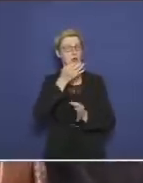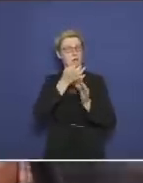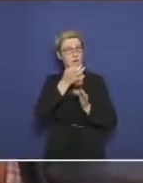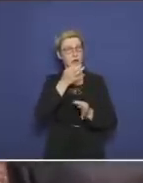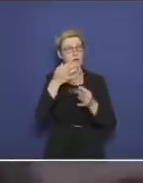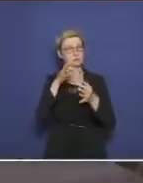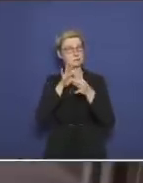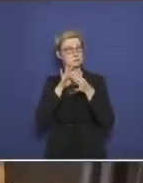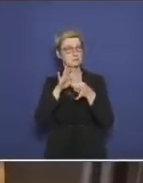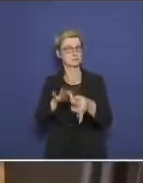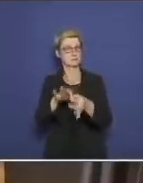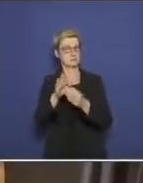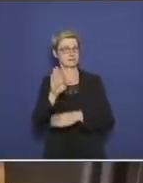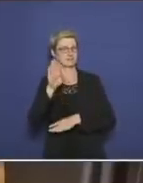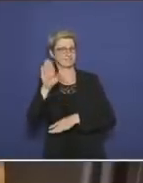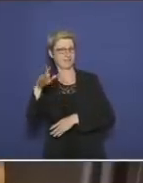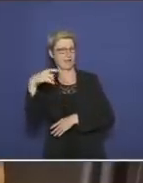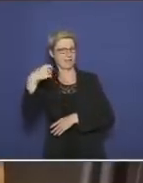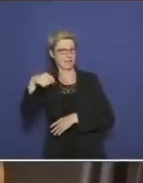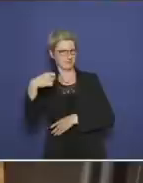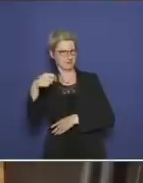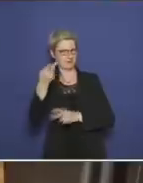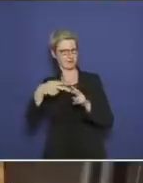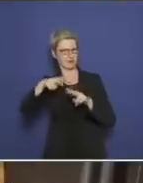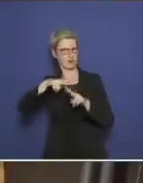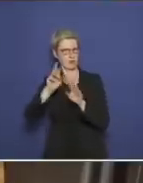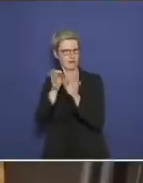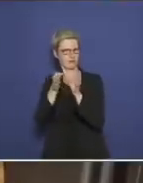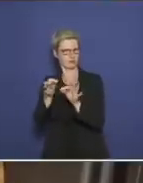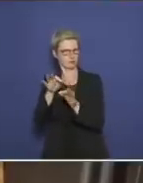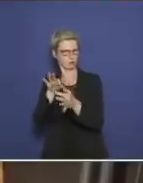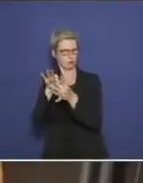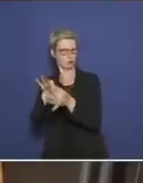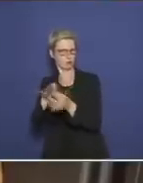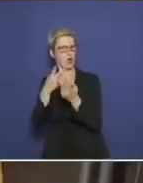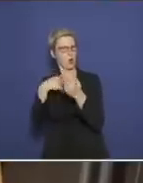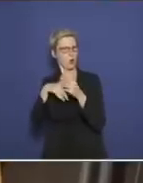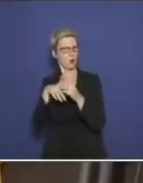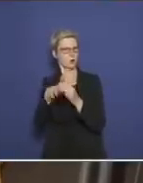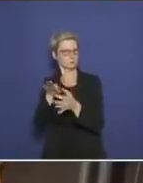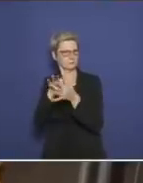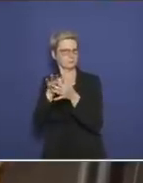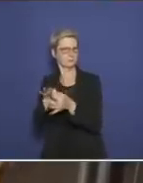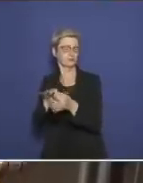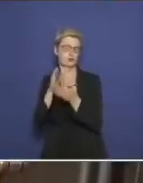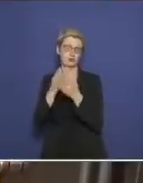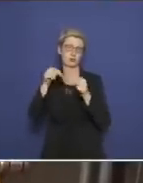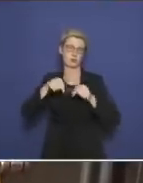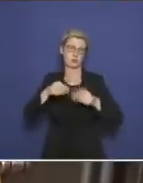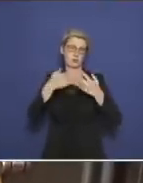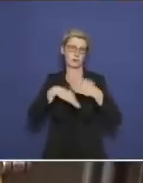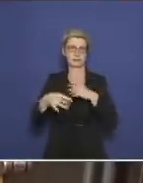die Kanzlerin in ihrer doppelten Funktion auch als Person angehen. Das ist auch schon thematisiert worden.